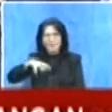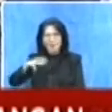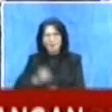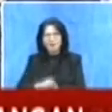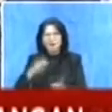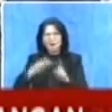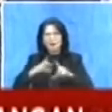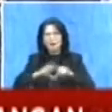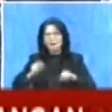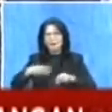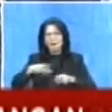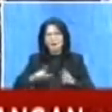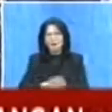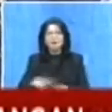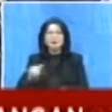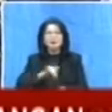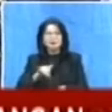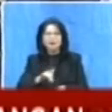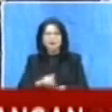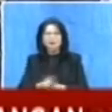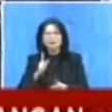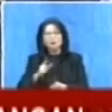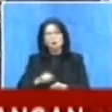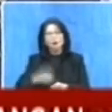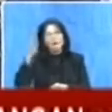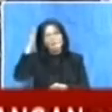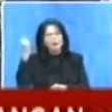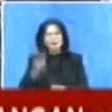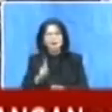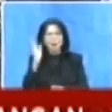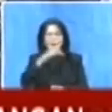1.036.000 barel setara minyak per hari.